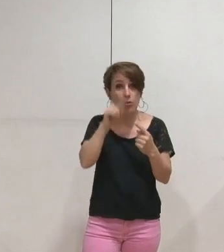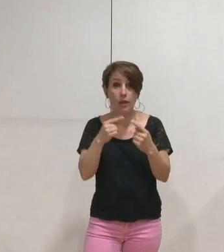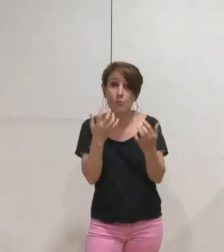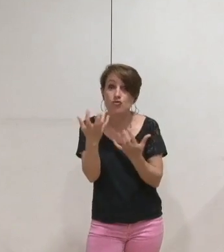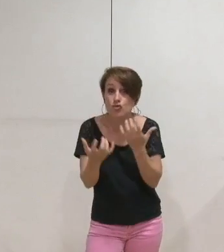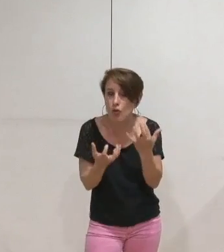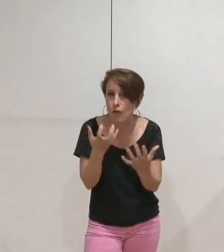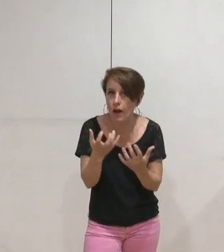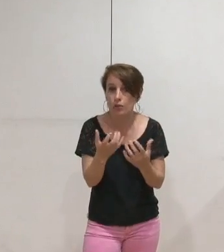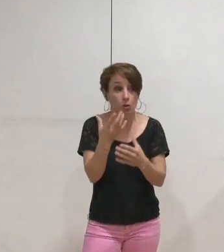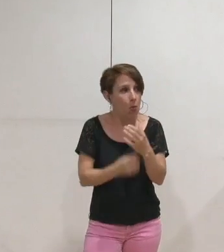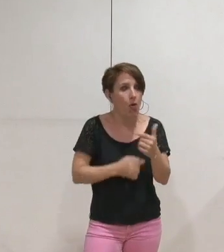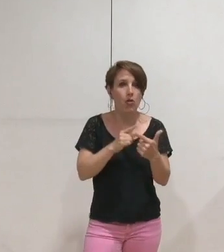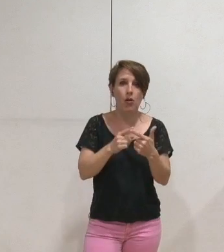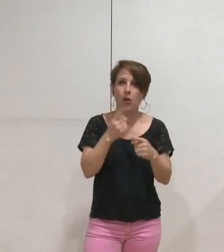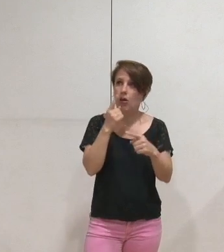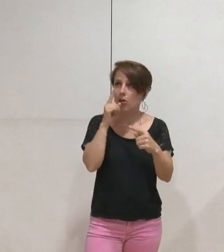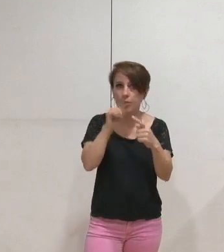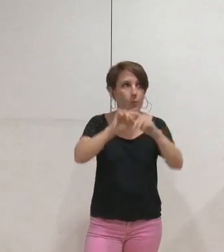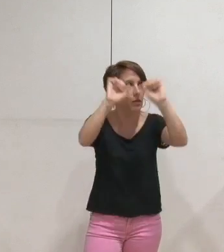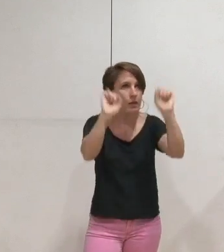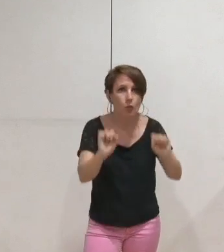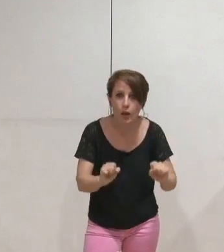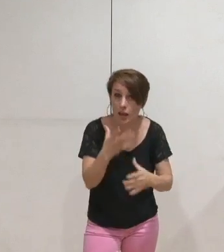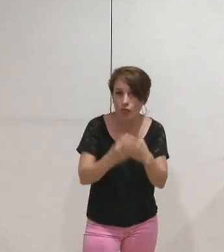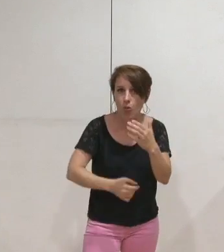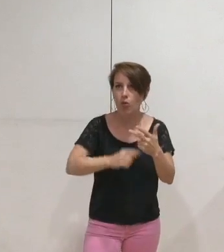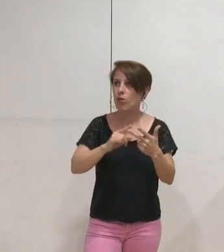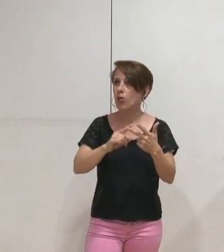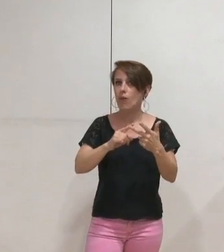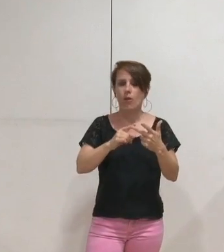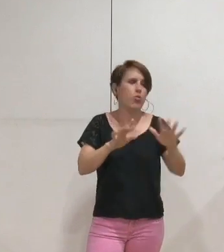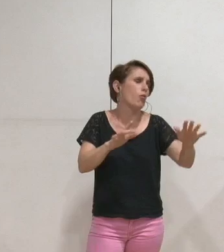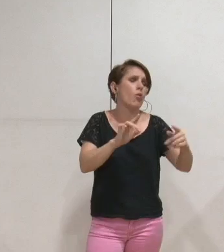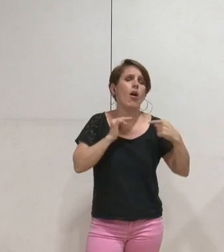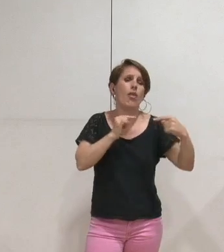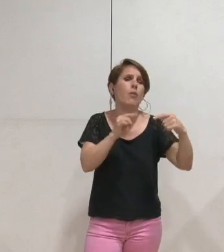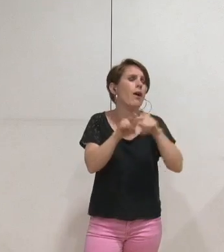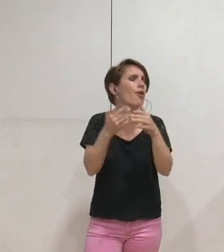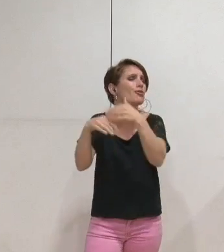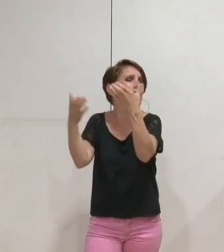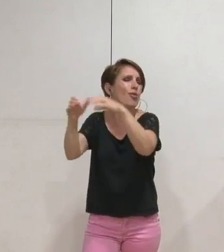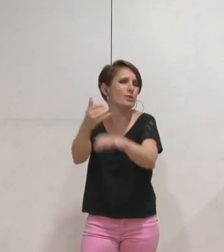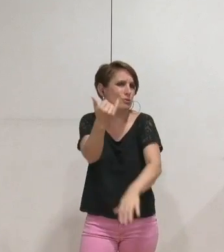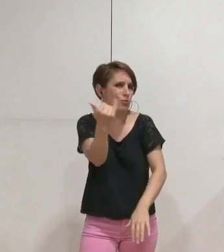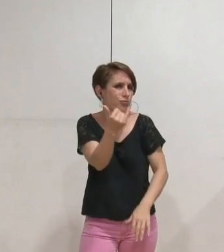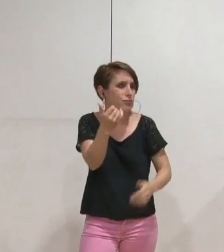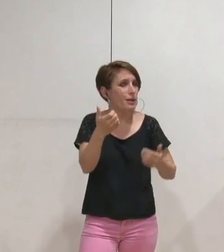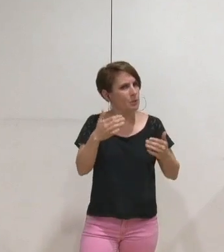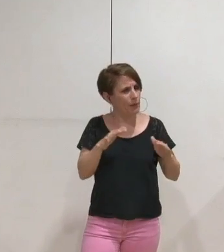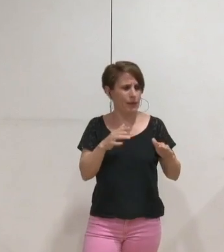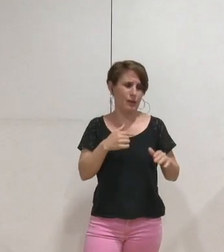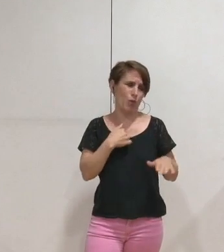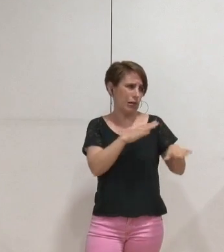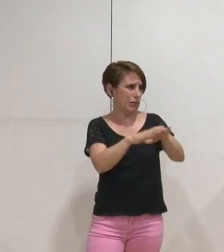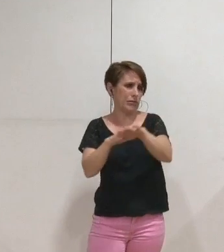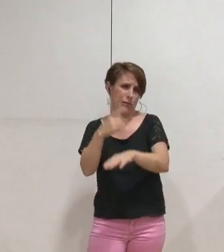devrait être au relever la question du nettoyage j'en passe je vais pas ici avoir un débat de commission mais bon voilà les remarques que